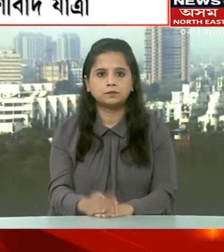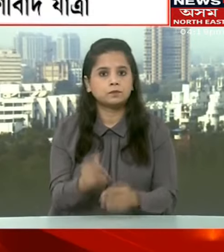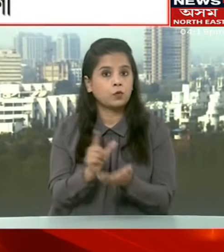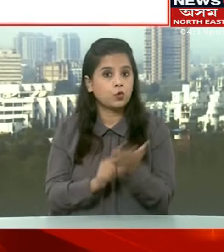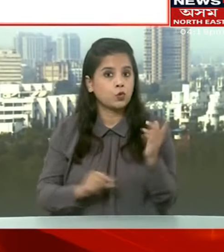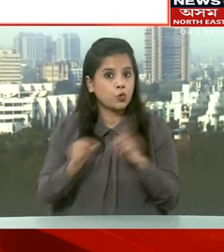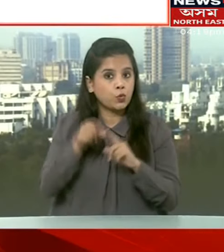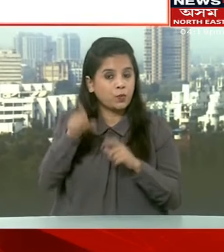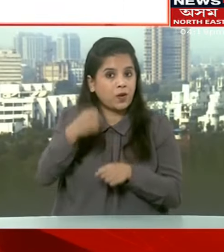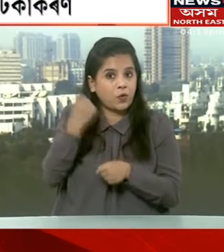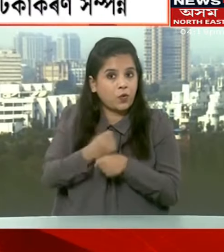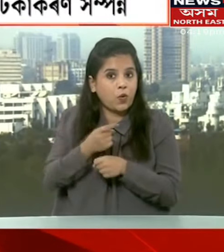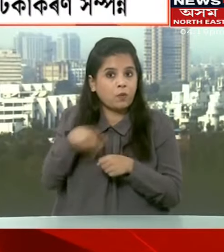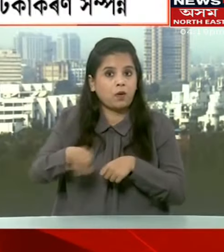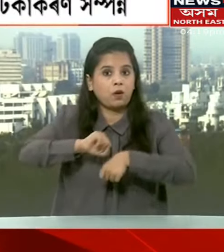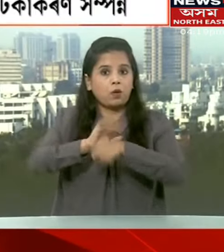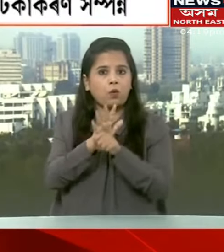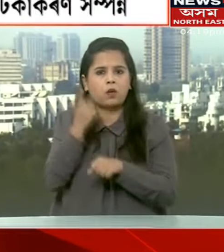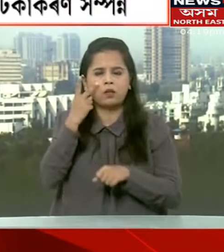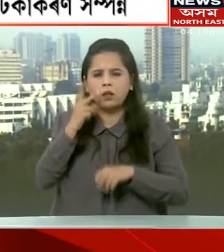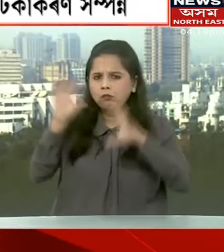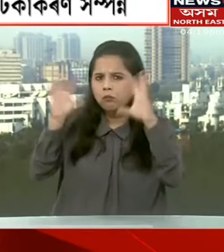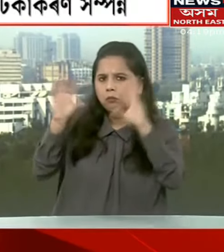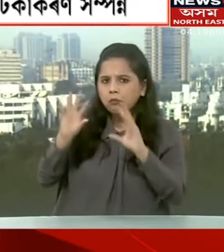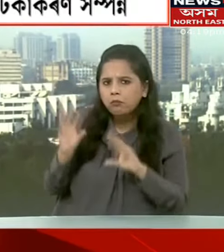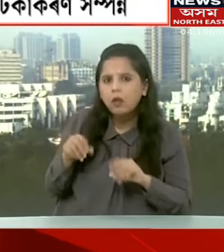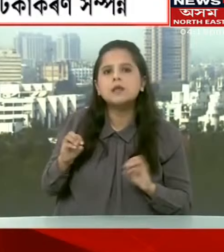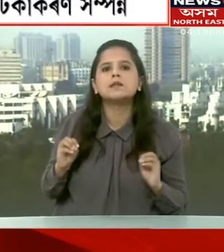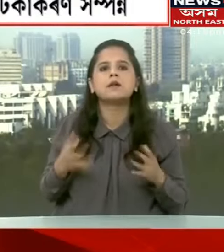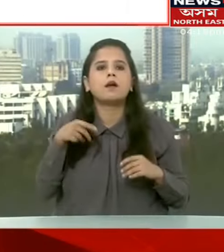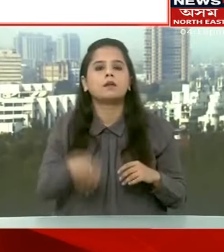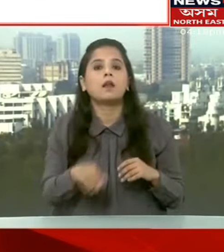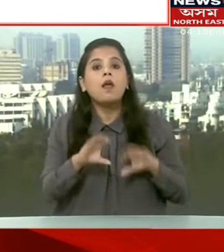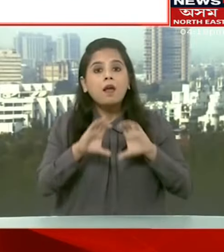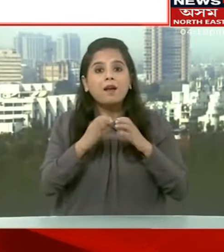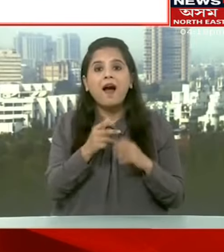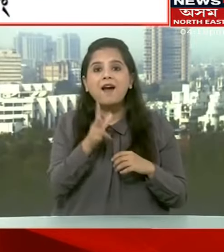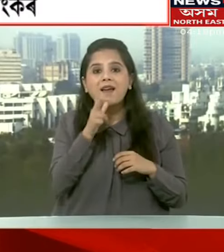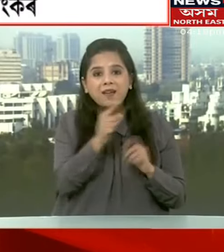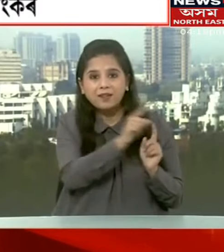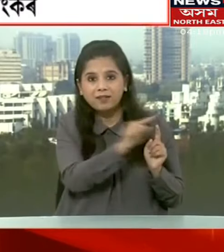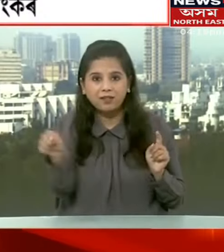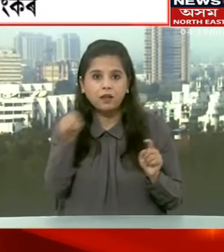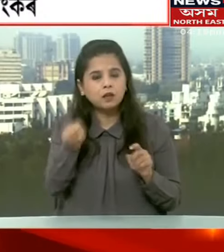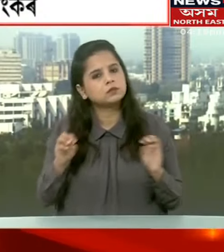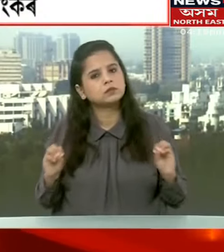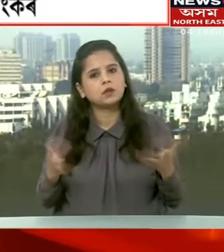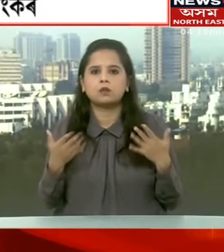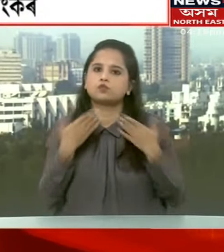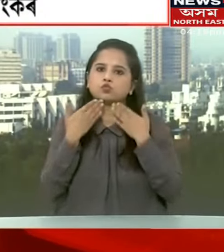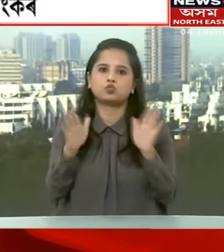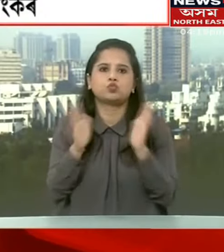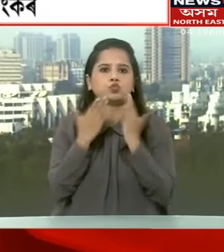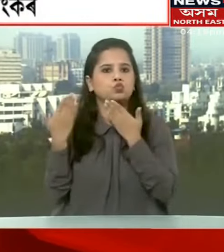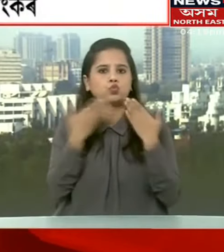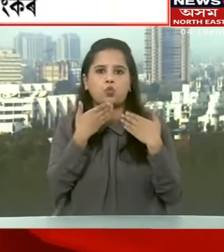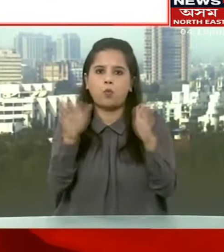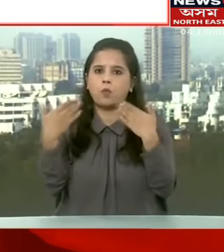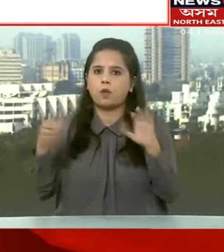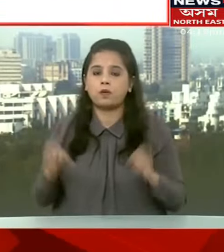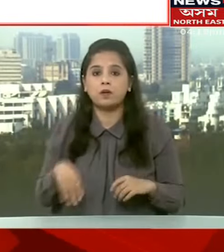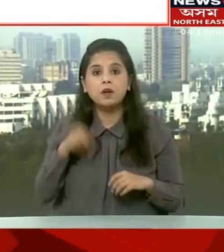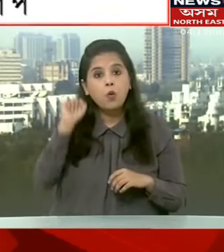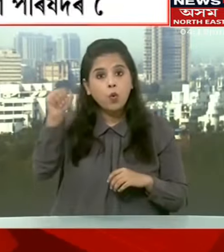उत्तर प्रदेश सरकार ने कोरोना की घटती रफ्तार के बीच कक्षा 8वीं तक चरणबद्ध तरीके से स्कूल खोलने का फैसला किया है। मुख्यमंत्री